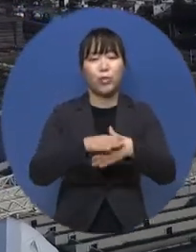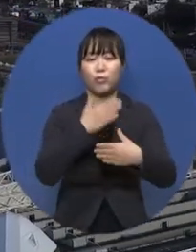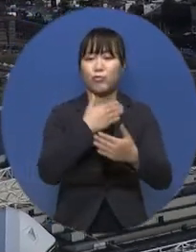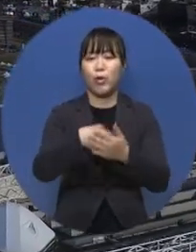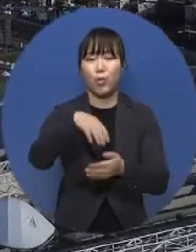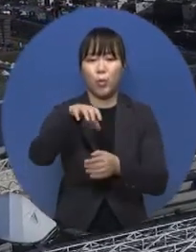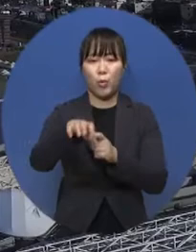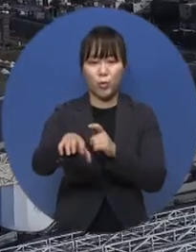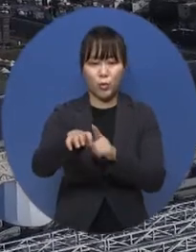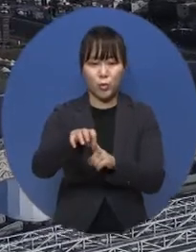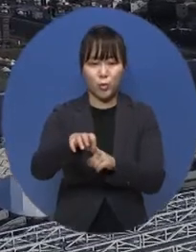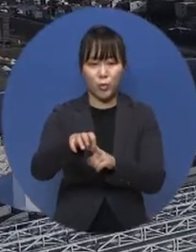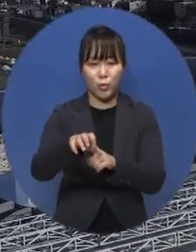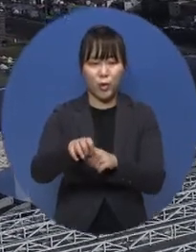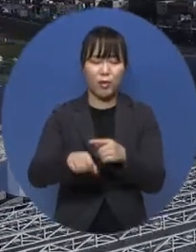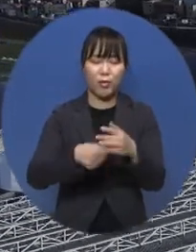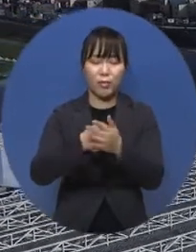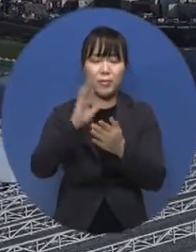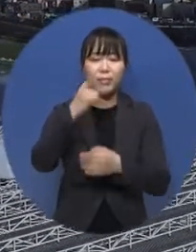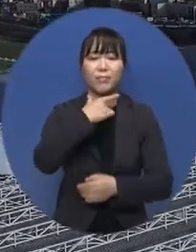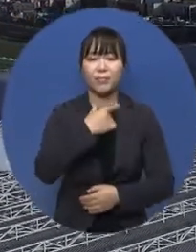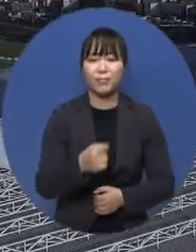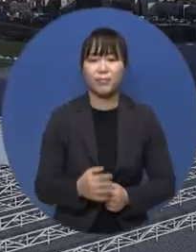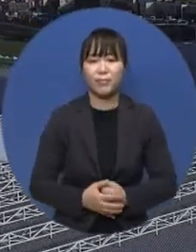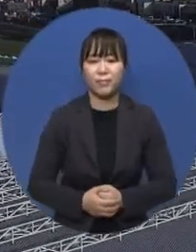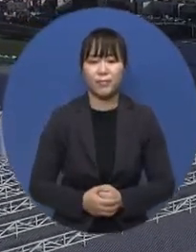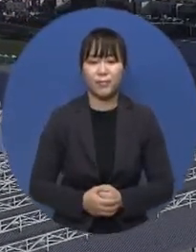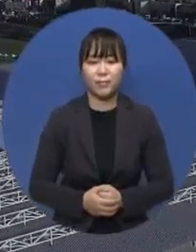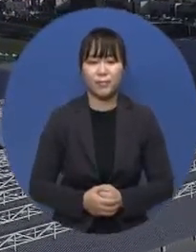공간으로 자리매김하기를 기대하고 있습니다.